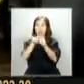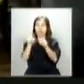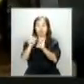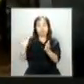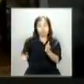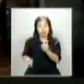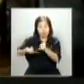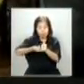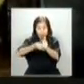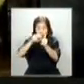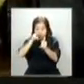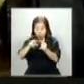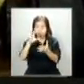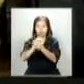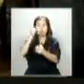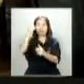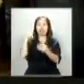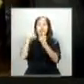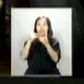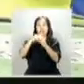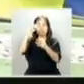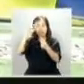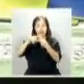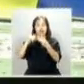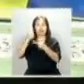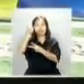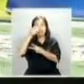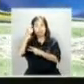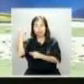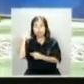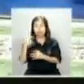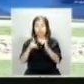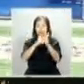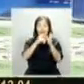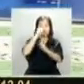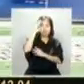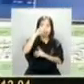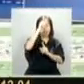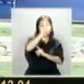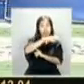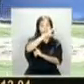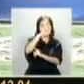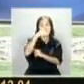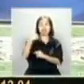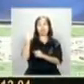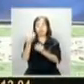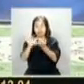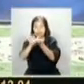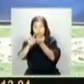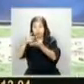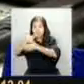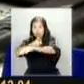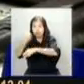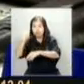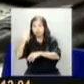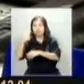พบทั้งยาบ้าและยาไอซ์อาวุธปืนโดยแบ่งเป็นยาบ้า 1,429 เม็ดยาไอซ์